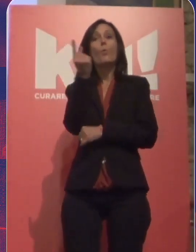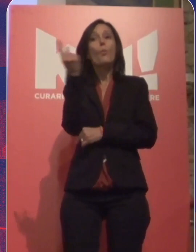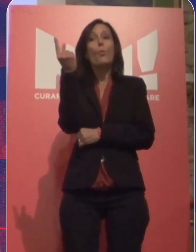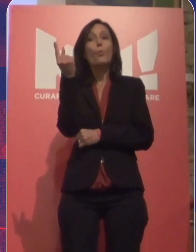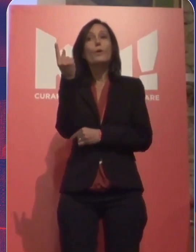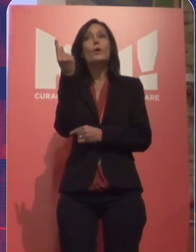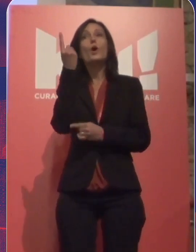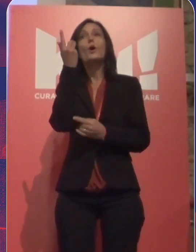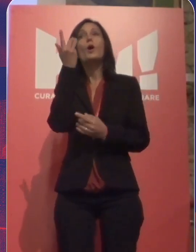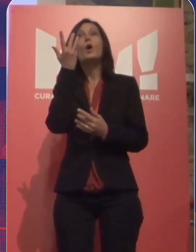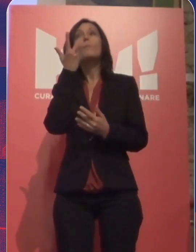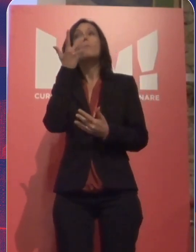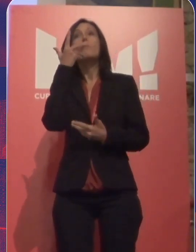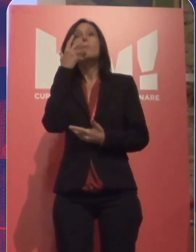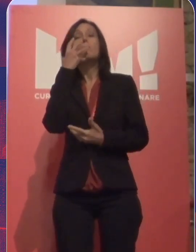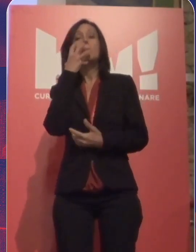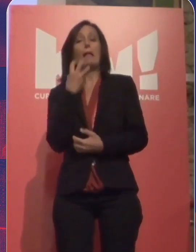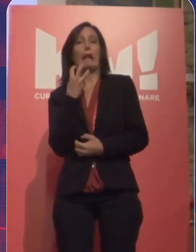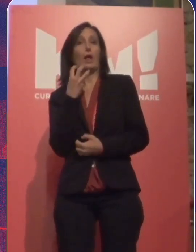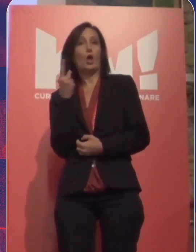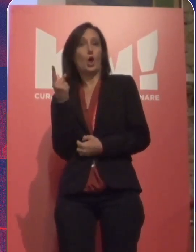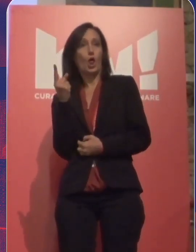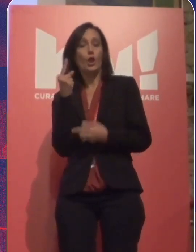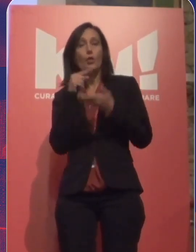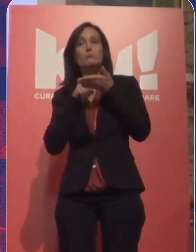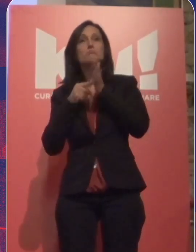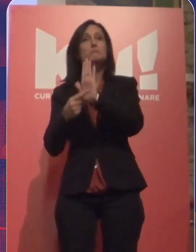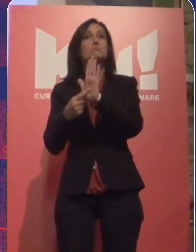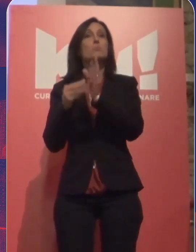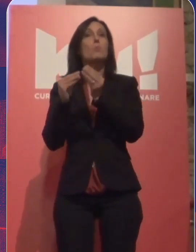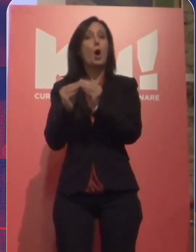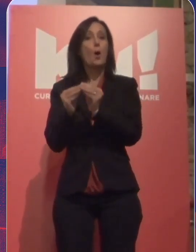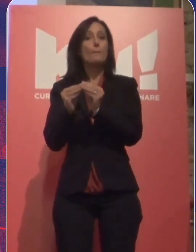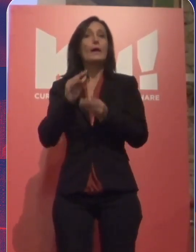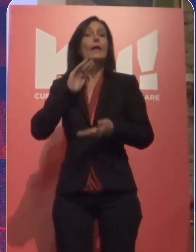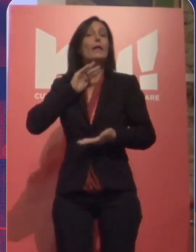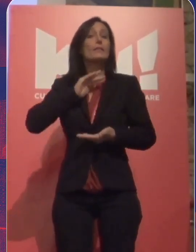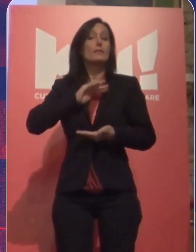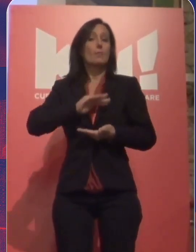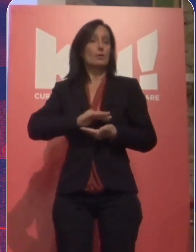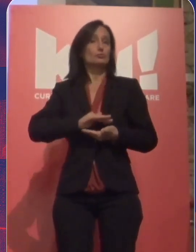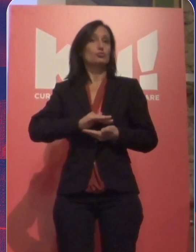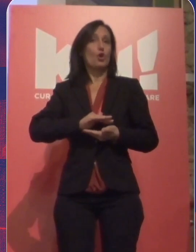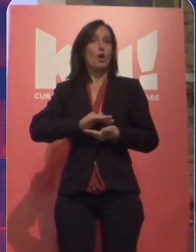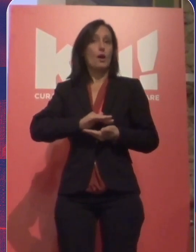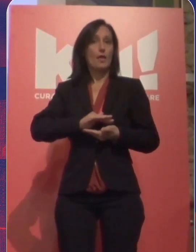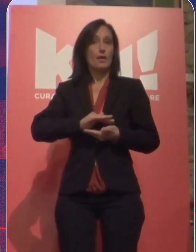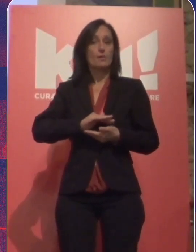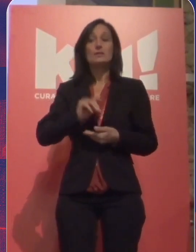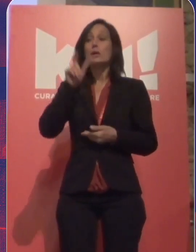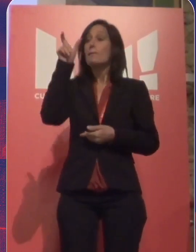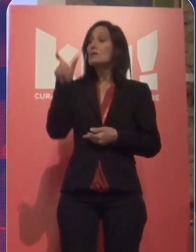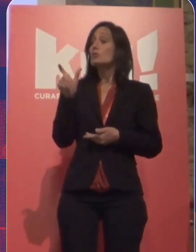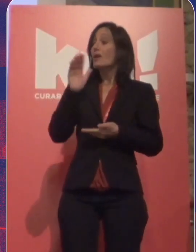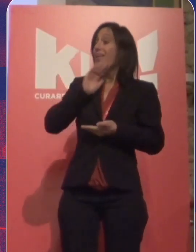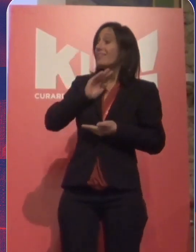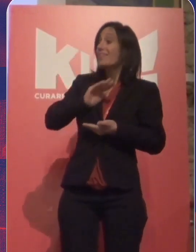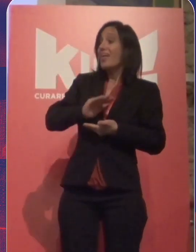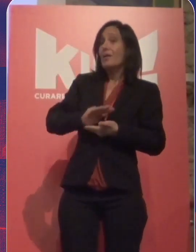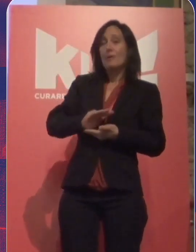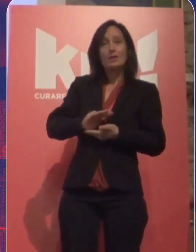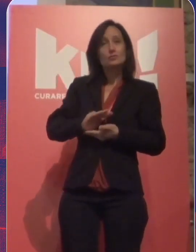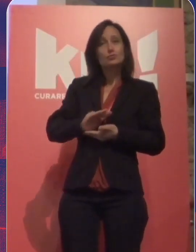depresso fondamentalmente tende come dire a uscire fuori dalla vita il